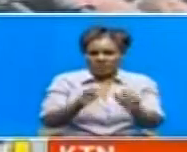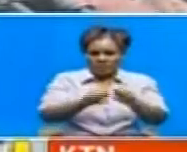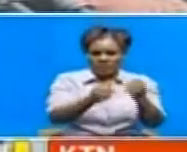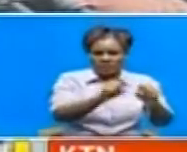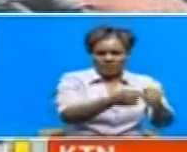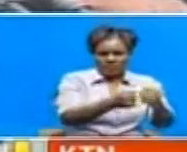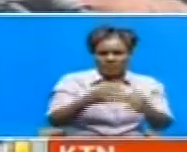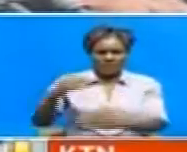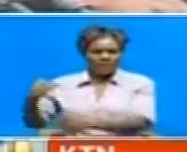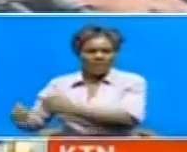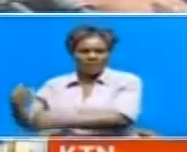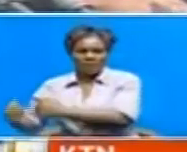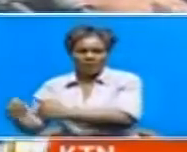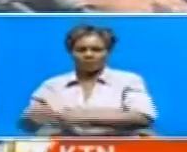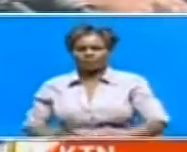karibu.